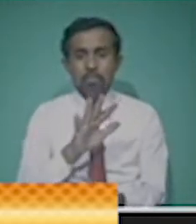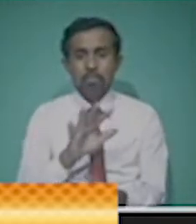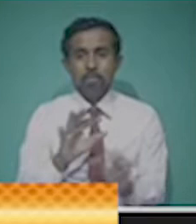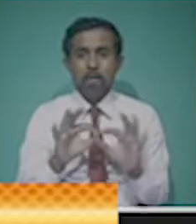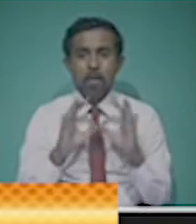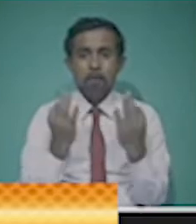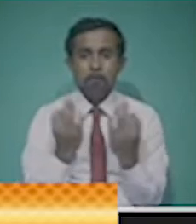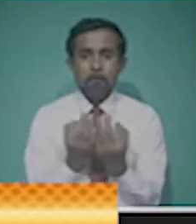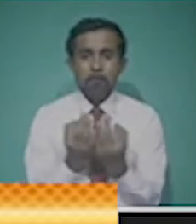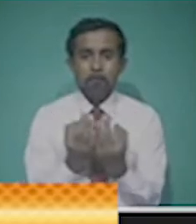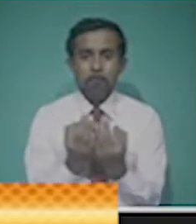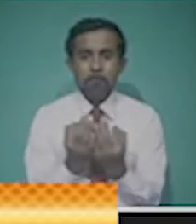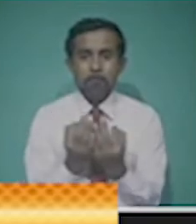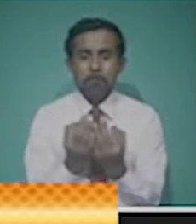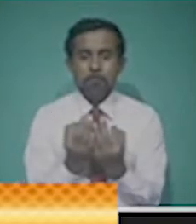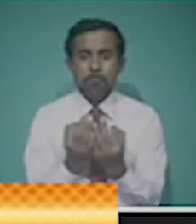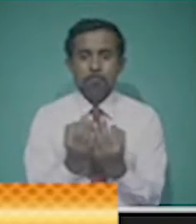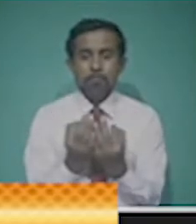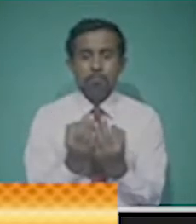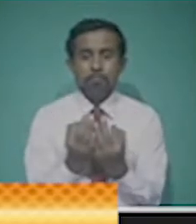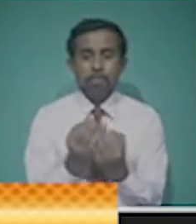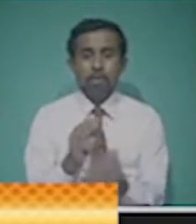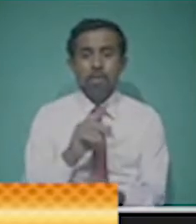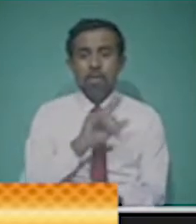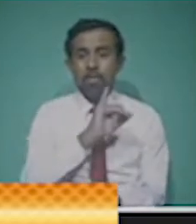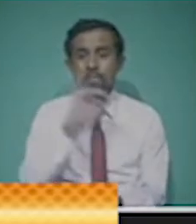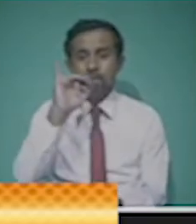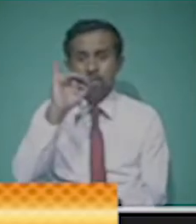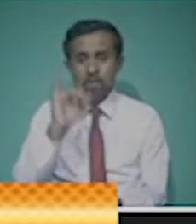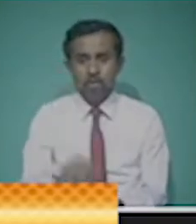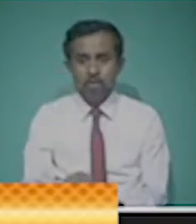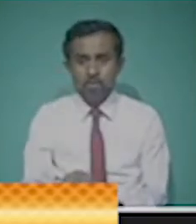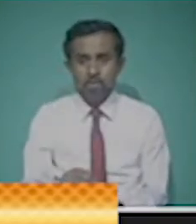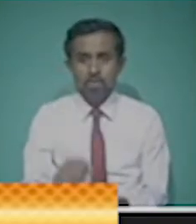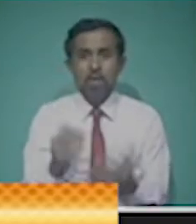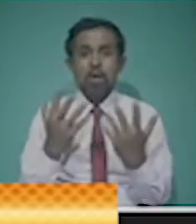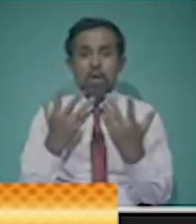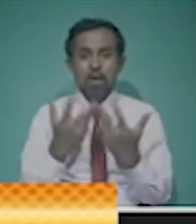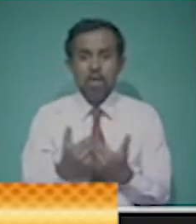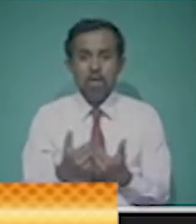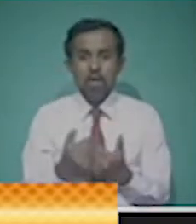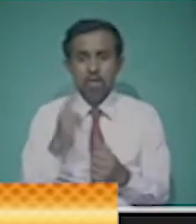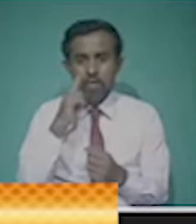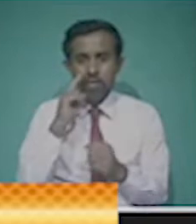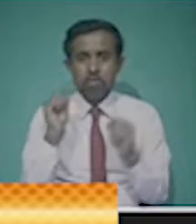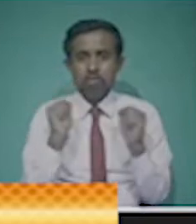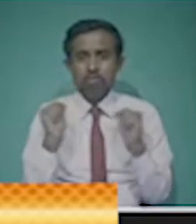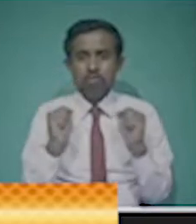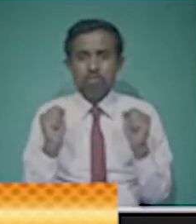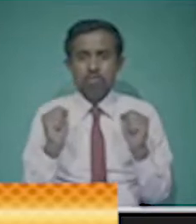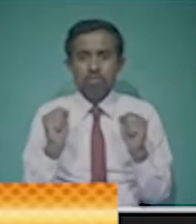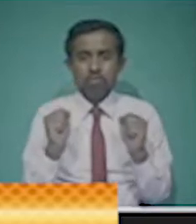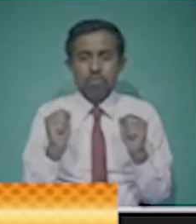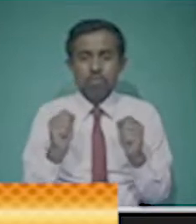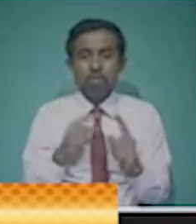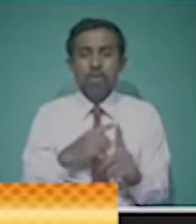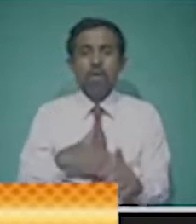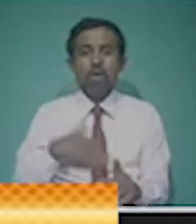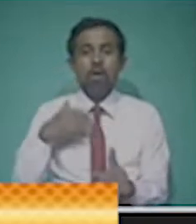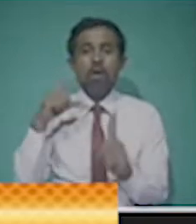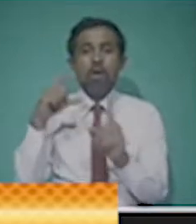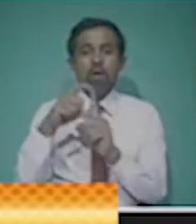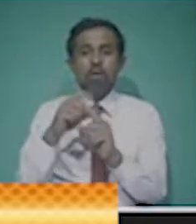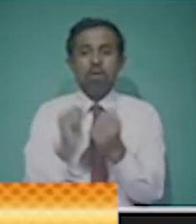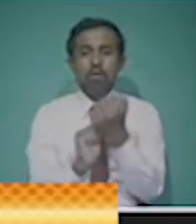வழங்கப்படுகிறது. இது ஒரு பாரபட்சமான ஒரு விடயம். ஏனென்றால் இந்த நாட்டிலே அதிகமாக சம்பாதித்து ஏற்கனவே கூறியது போல குறைந்த அளவு வருமான பெறுவார்கள் தான்.